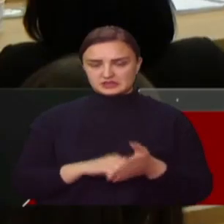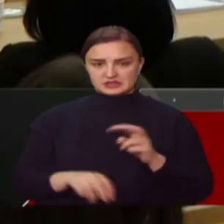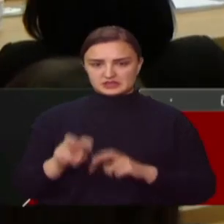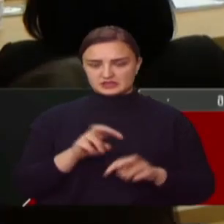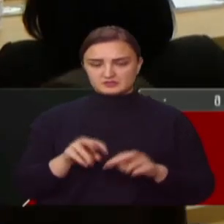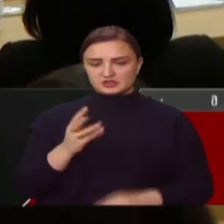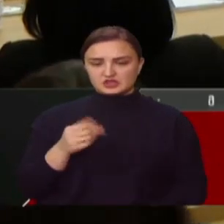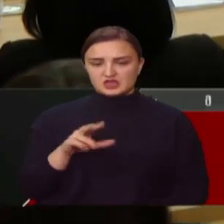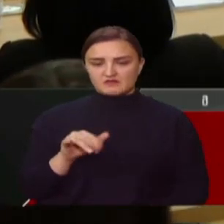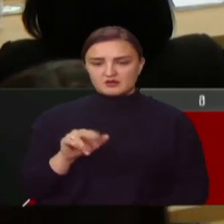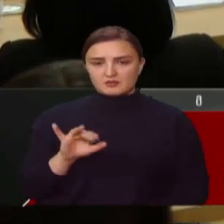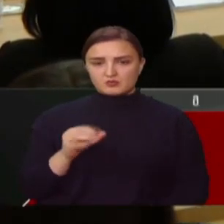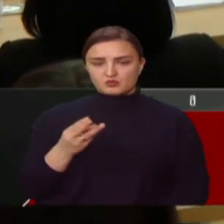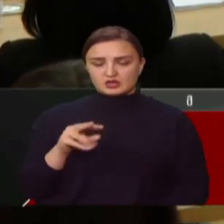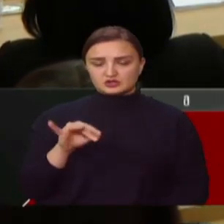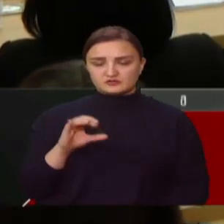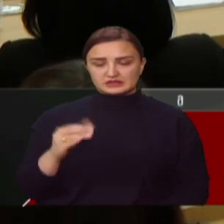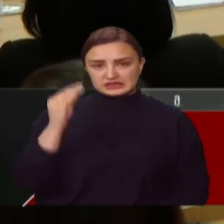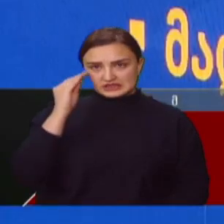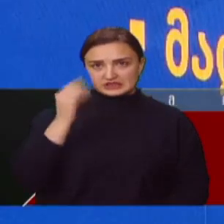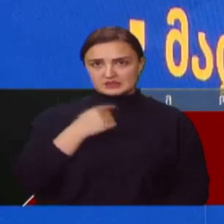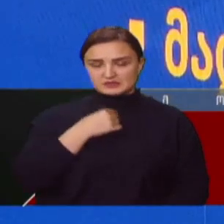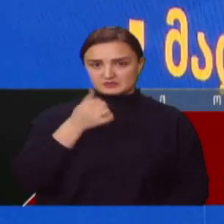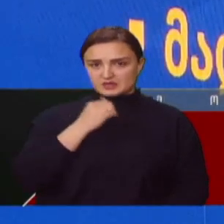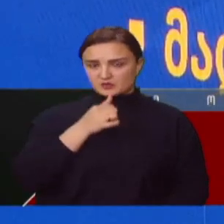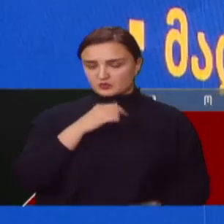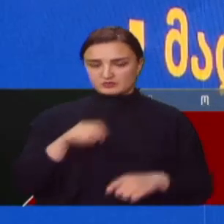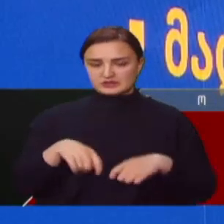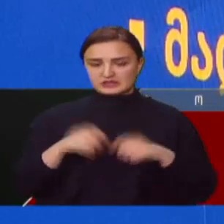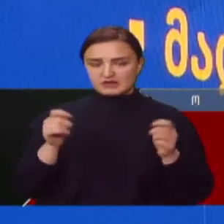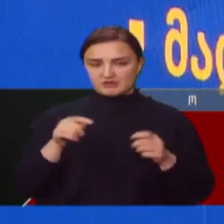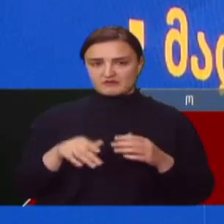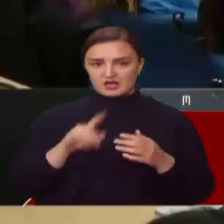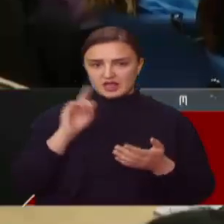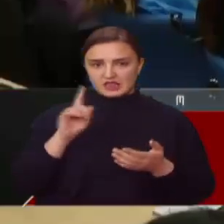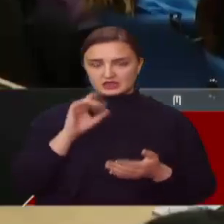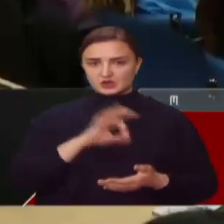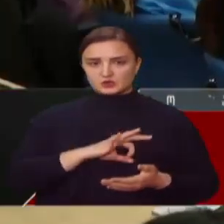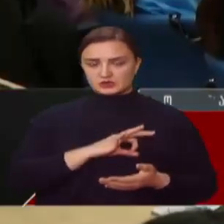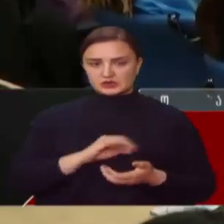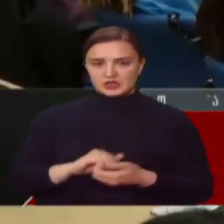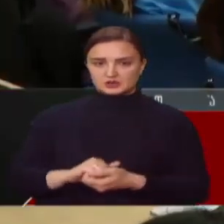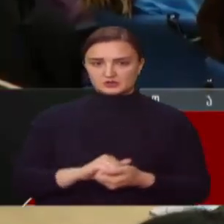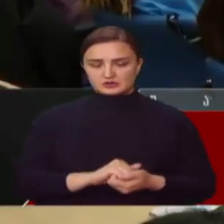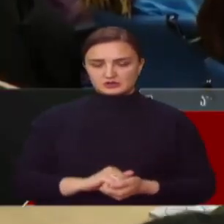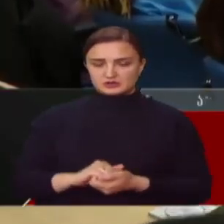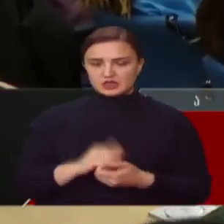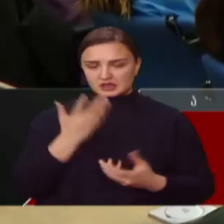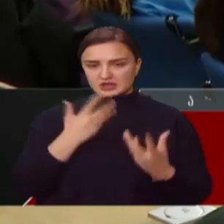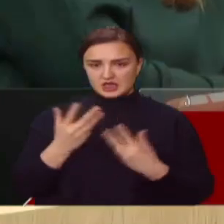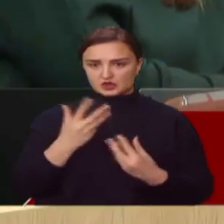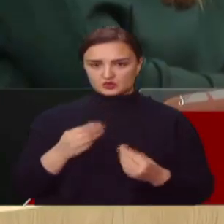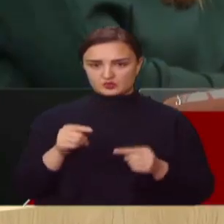Shalva Papuashvilis azrit xmis parulobis dargvebaze aktsentis gaketebit akhalgazrda Jurista asociația